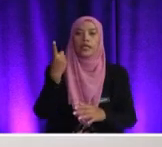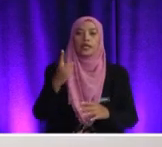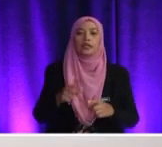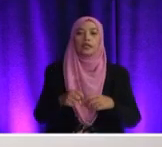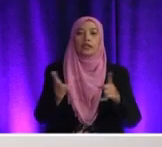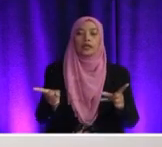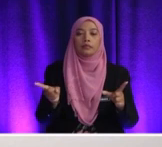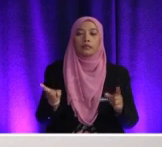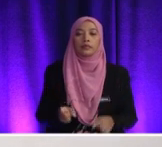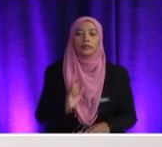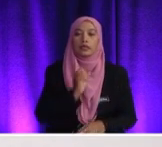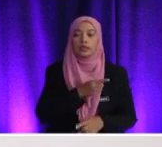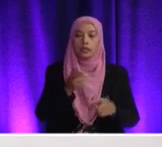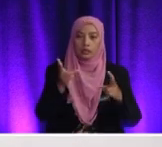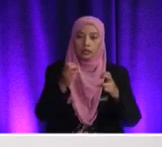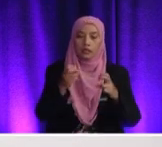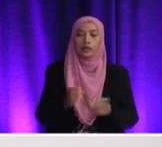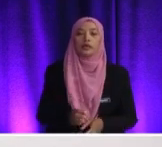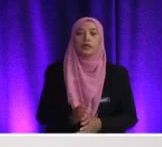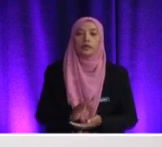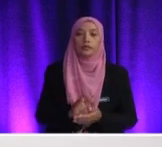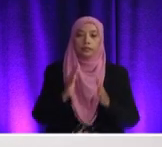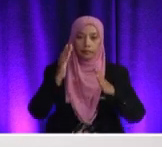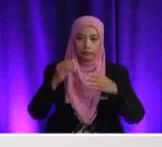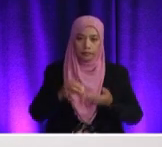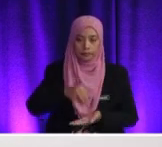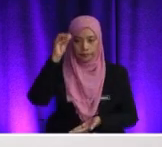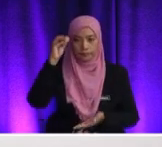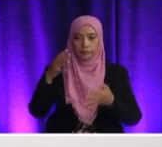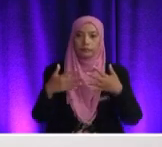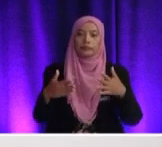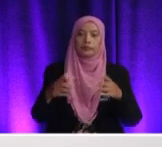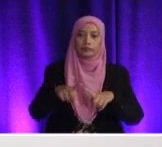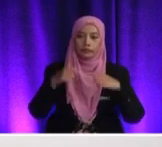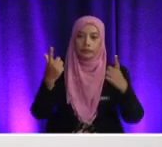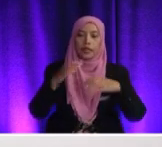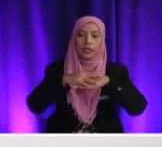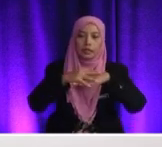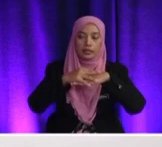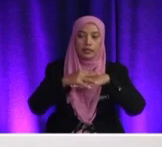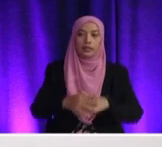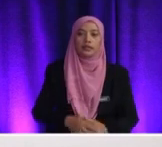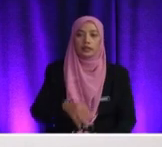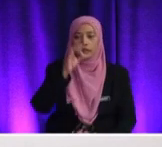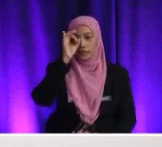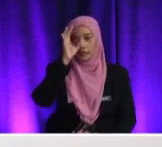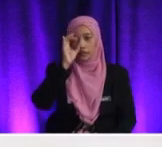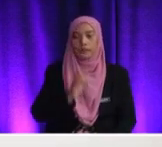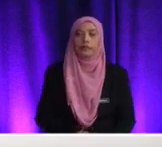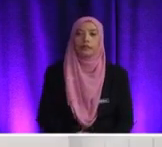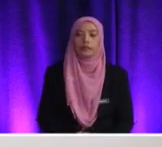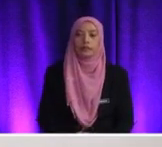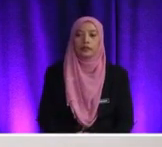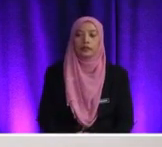mempelajari bahasa asing yang lain seperti bahasa Inggris bahasa Cina dan Mas Tamil malahan kalau kita tahu bahasa Jepun